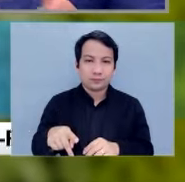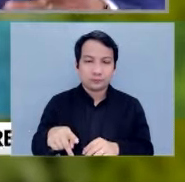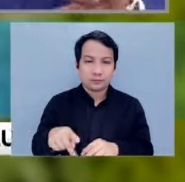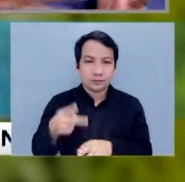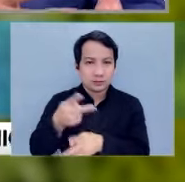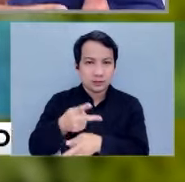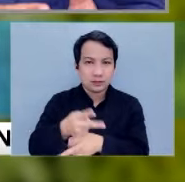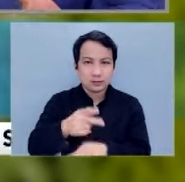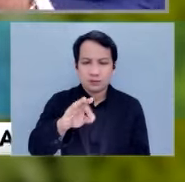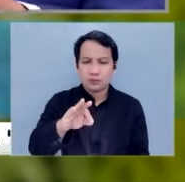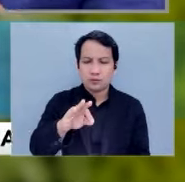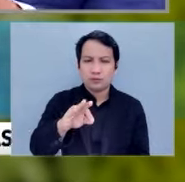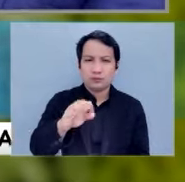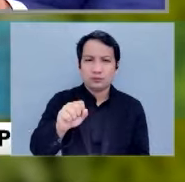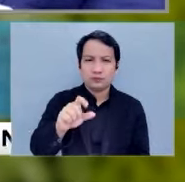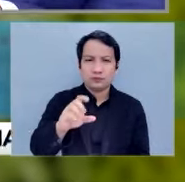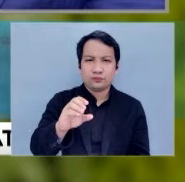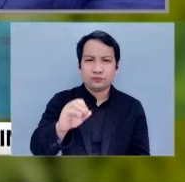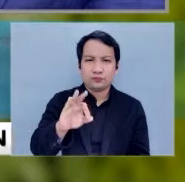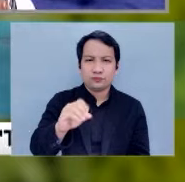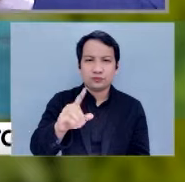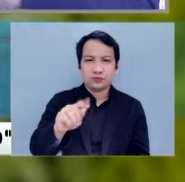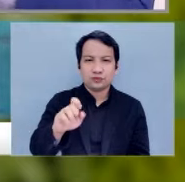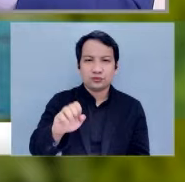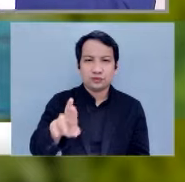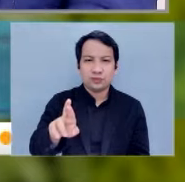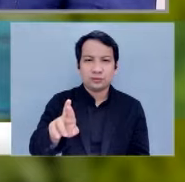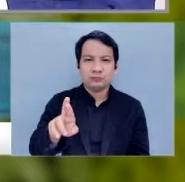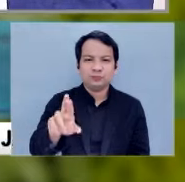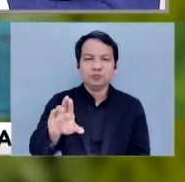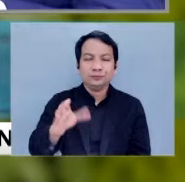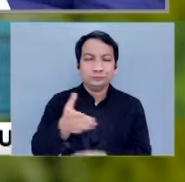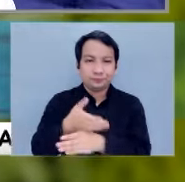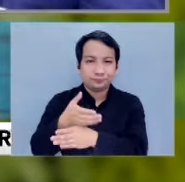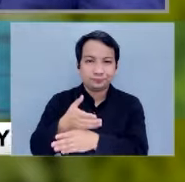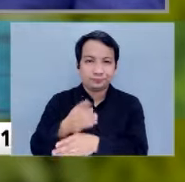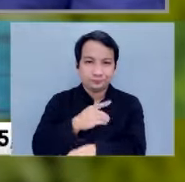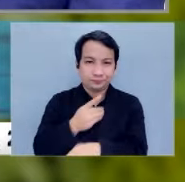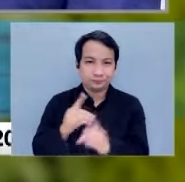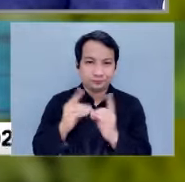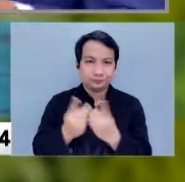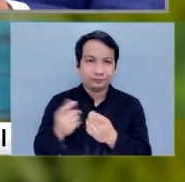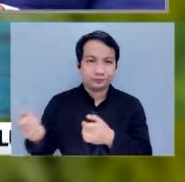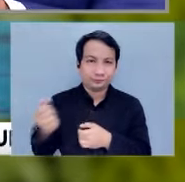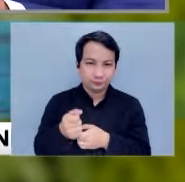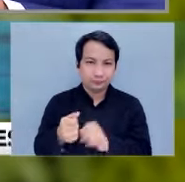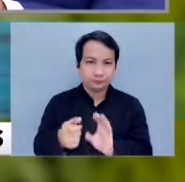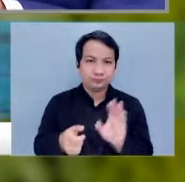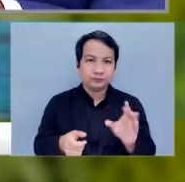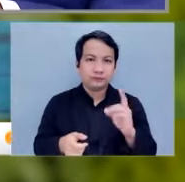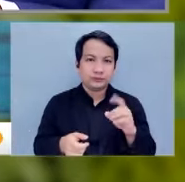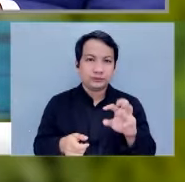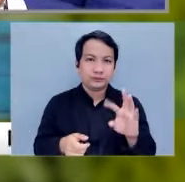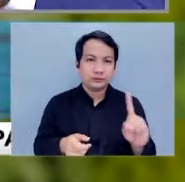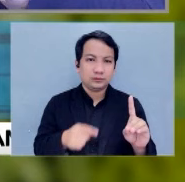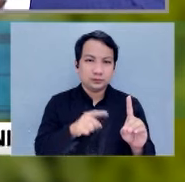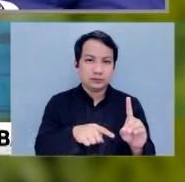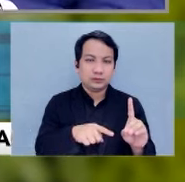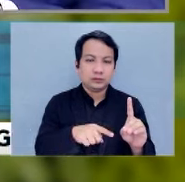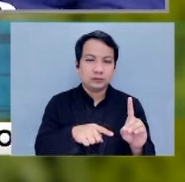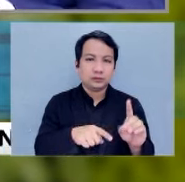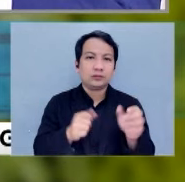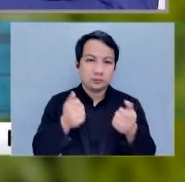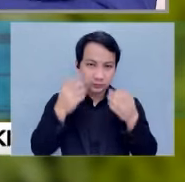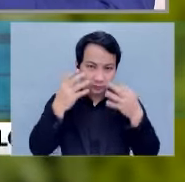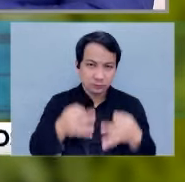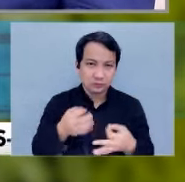yung foster care. Kasi may batas din tayo on foster care. Yung ahensya din na yun ng pamahalaan, under the DSWD, ang magde-decide